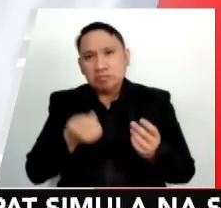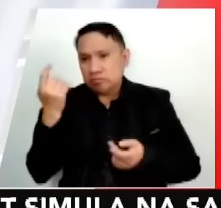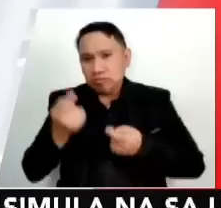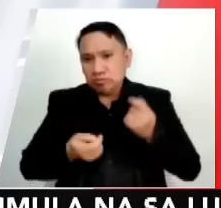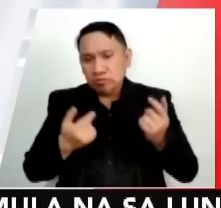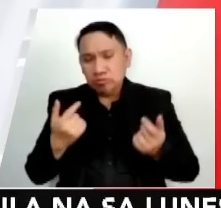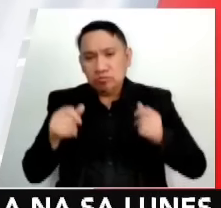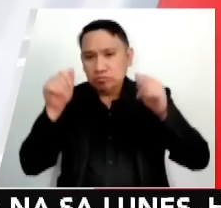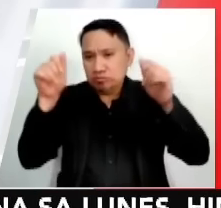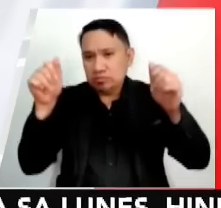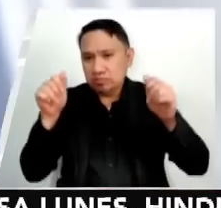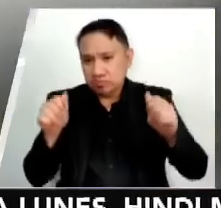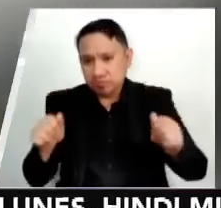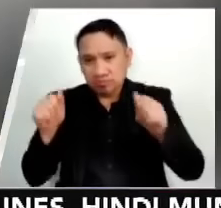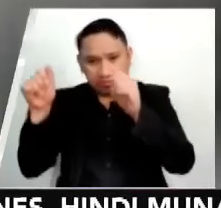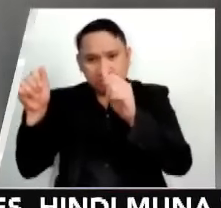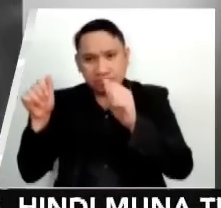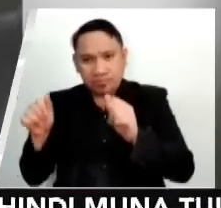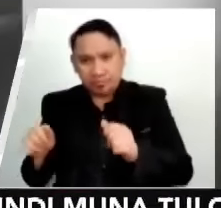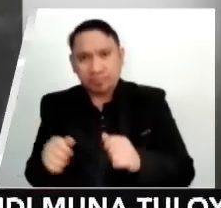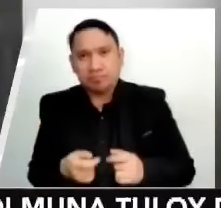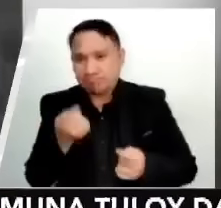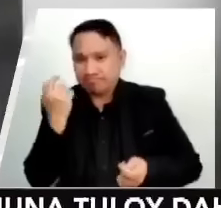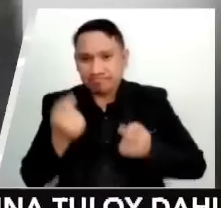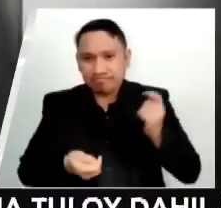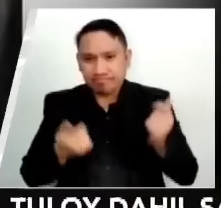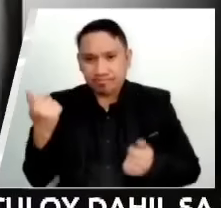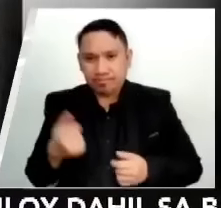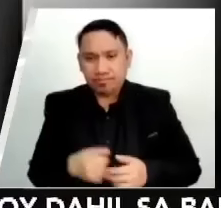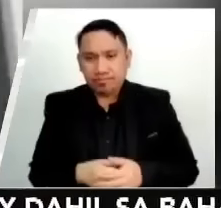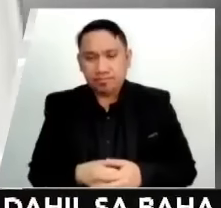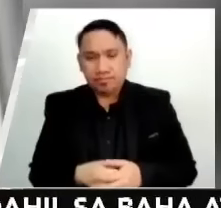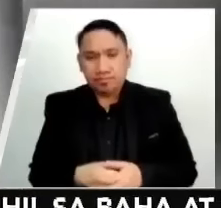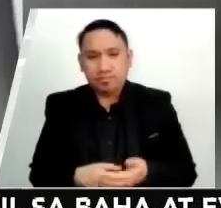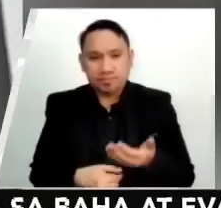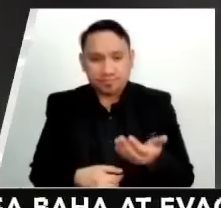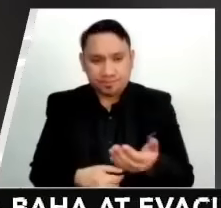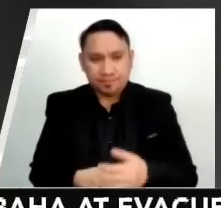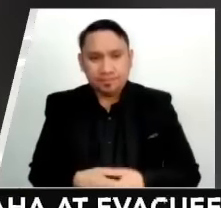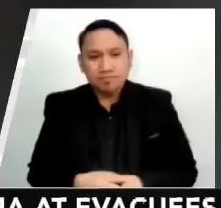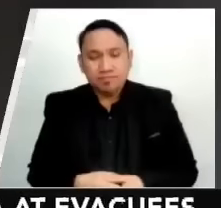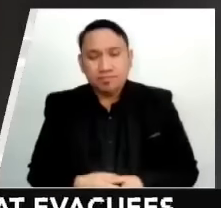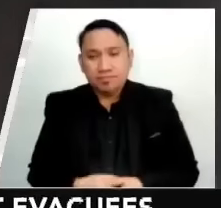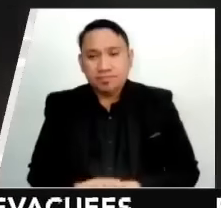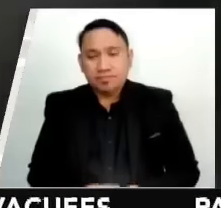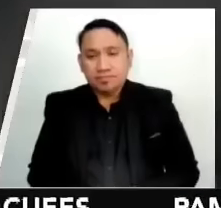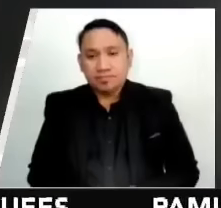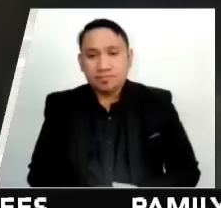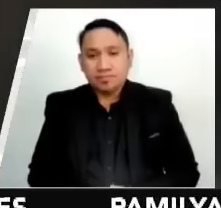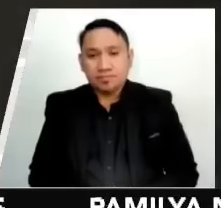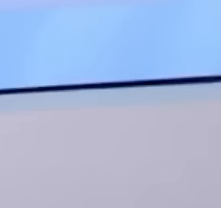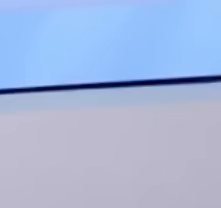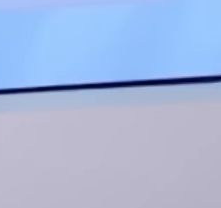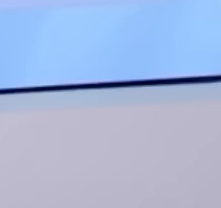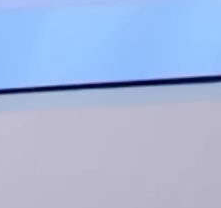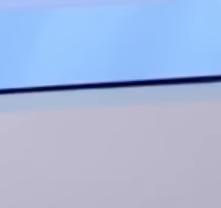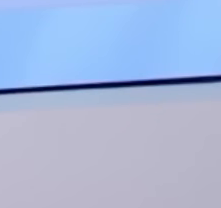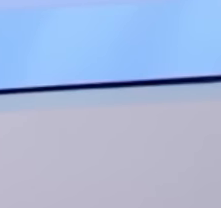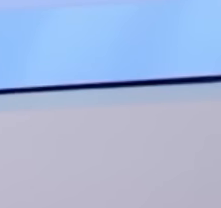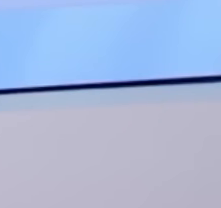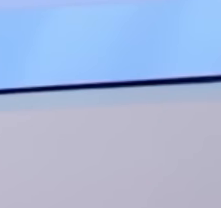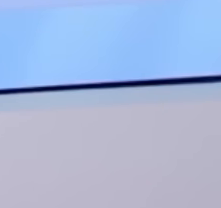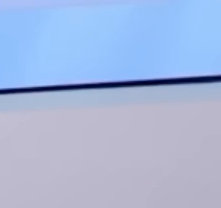pinaskil na signages. Mark Salazar, nagbabalita para sa GMA Integrated News.